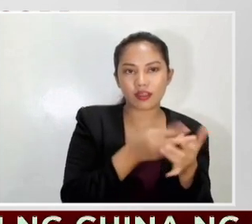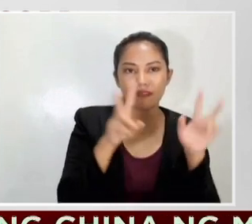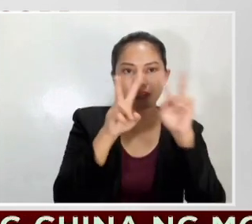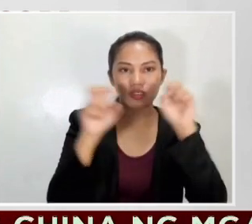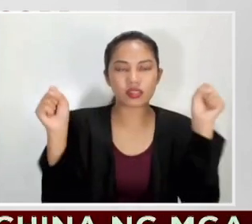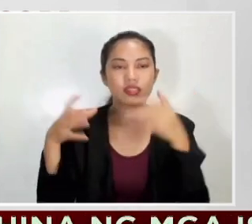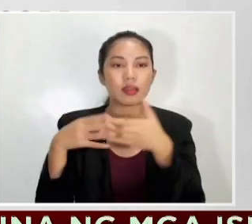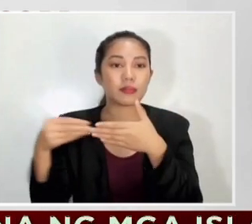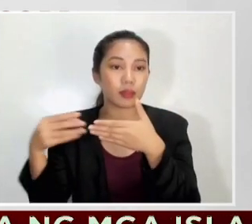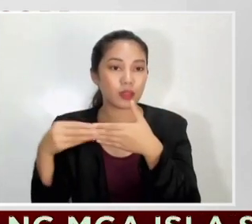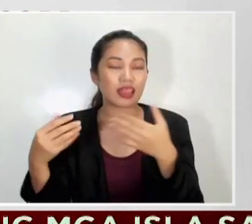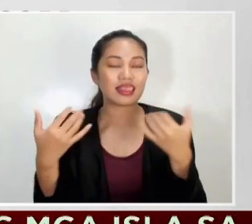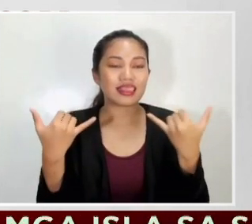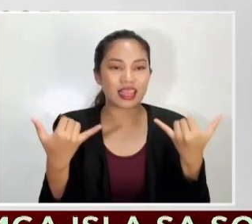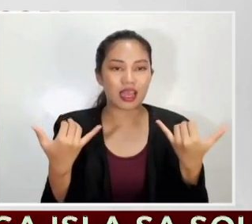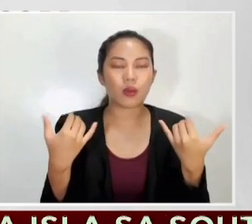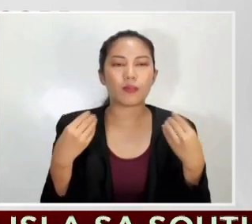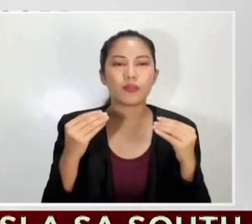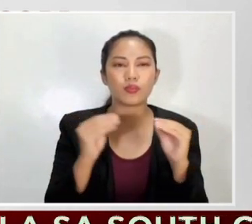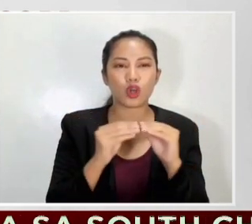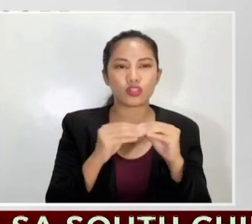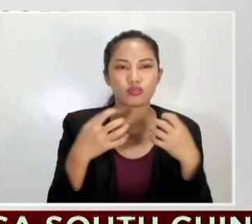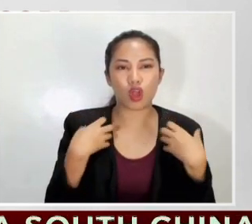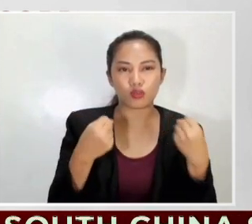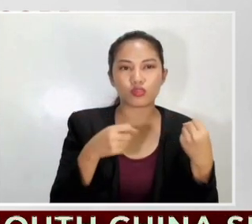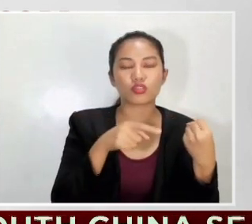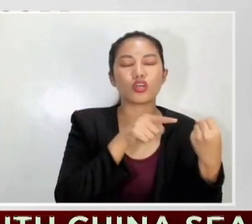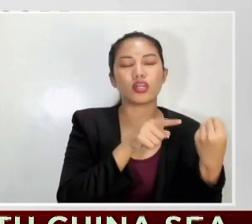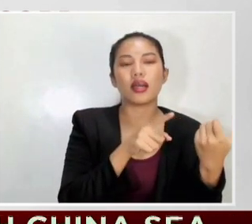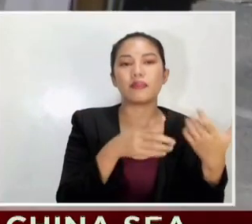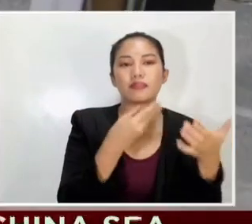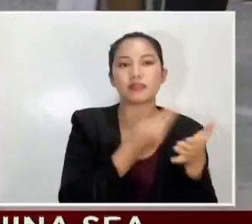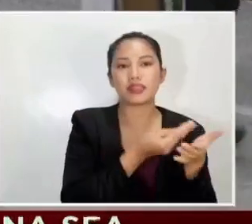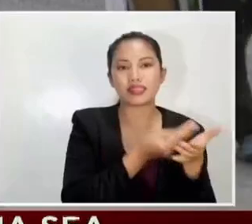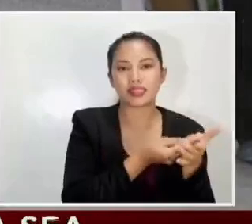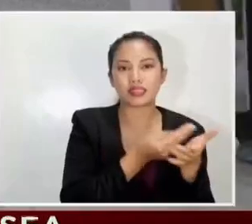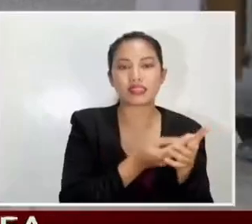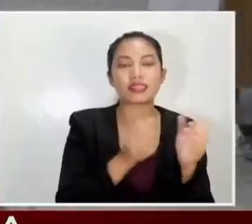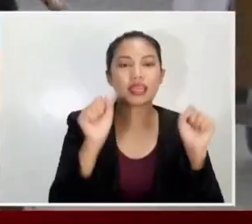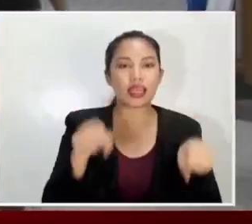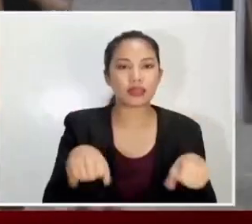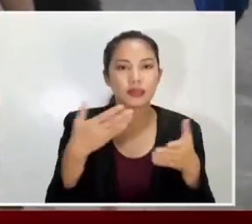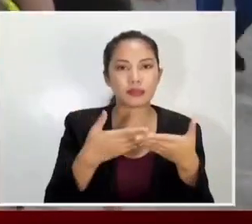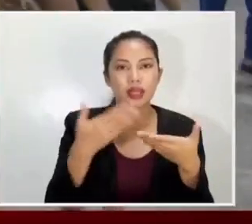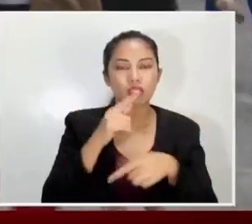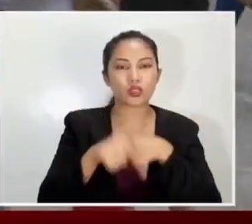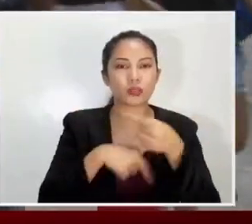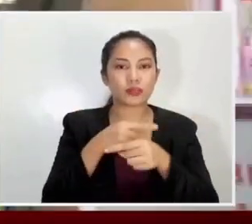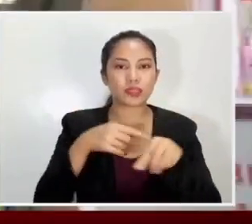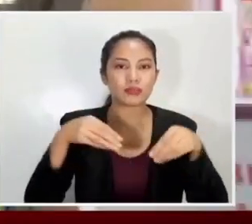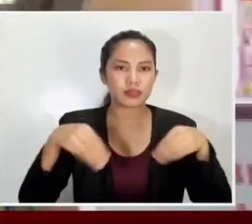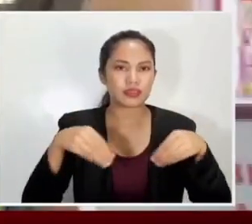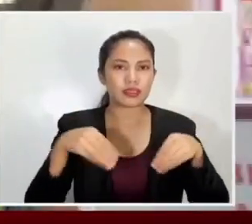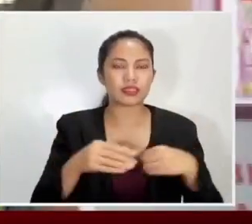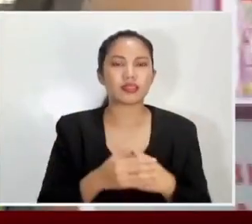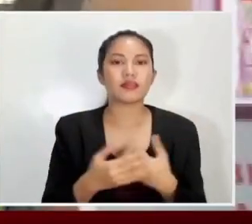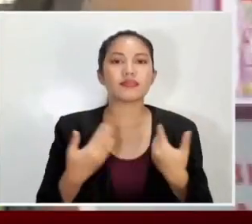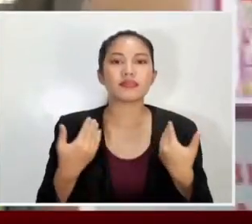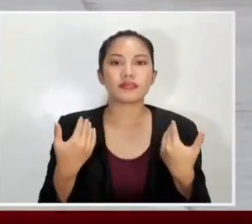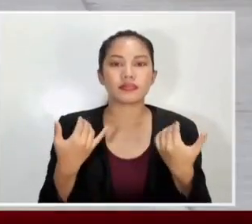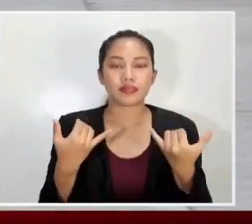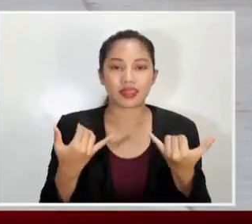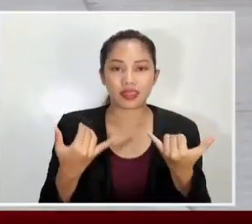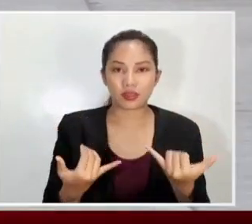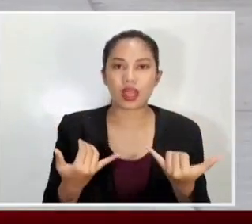ang piso, mas marami ang mabibili nito na bigas at karne sa global market. Nagsimula na rin ang pagluwag ng quarantine conditions sa